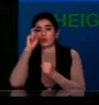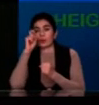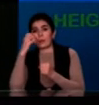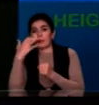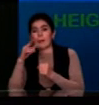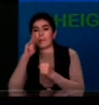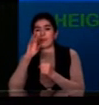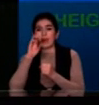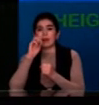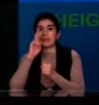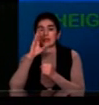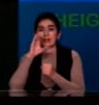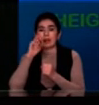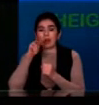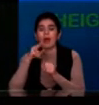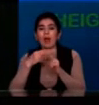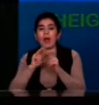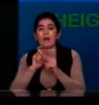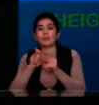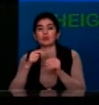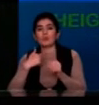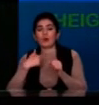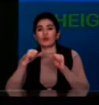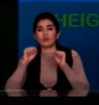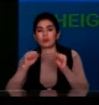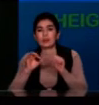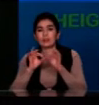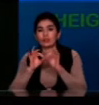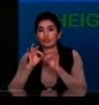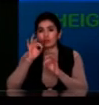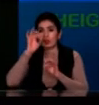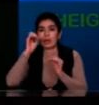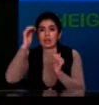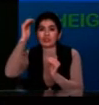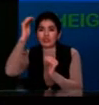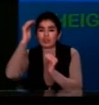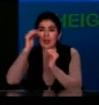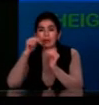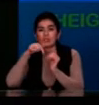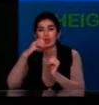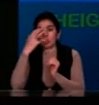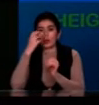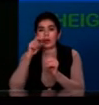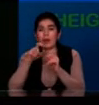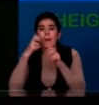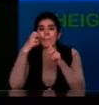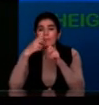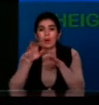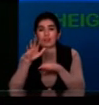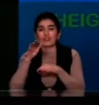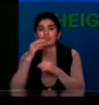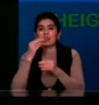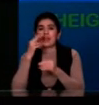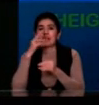150 пикселей. Таким образом мы можем растянуть или сжать рисунок, причем не портить дизайн